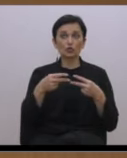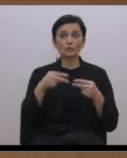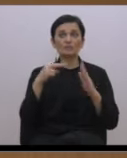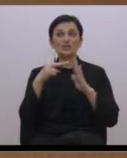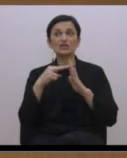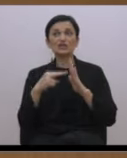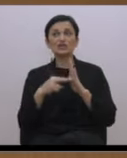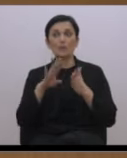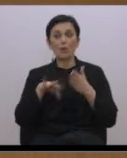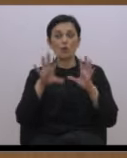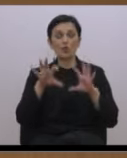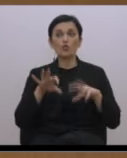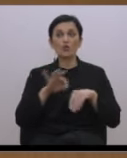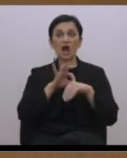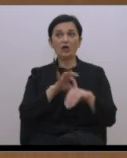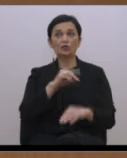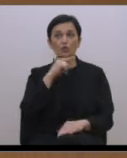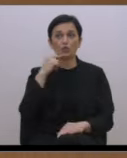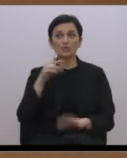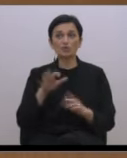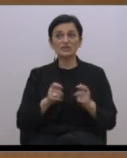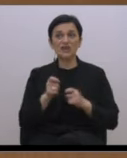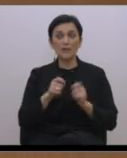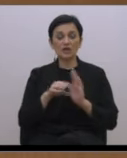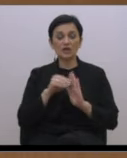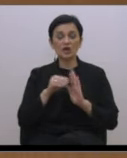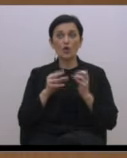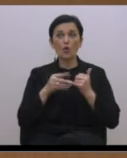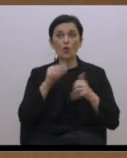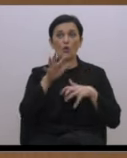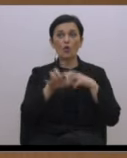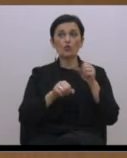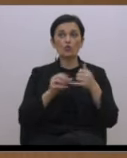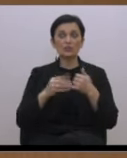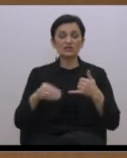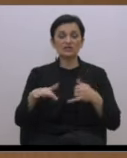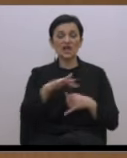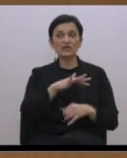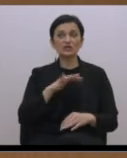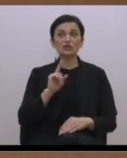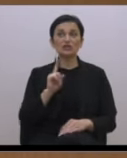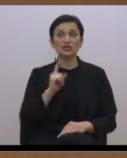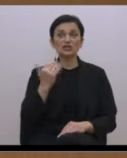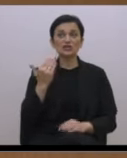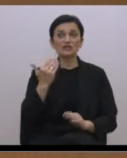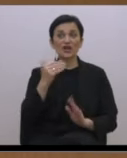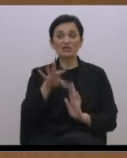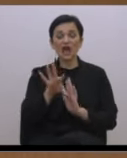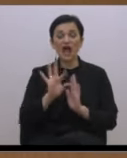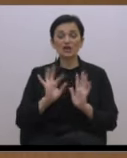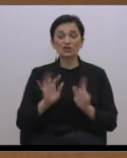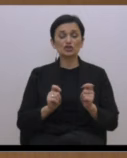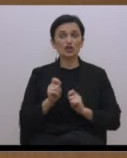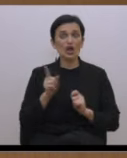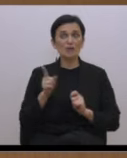შეაფასა უკანონოდ ჩატარებული რუსეთის საპრეზიდენტო არჩევნები ოკუპირებულ ტერიტორიაზე, რაც თქვენს არჩეულ პრეზიდენტს